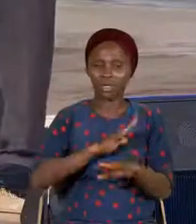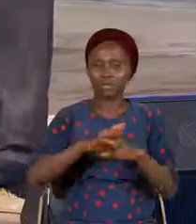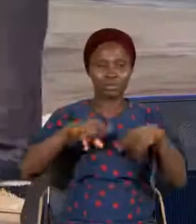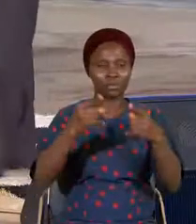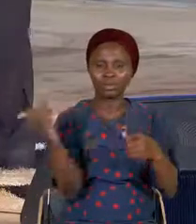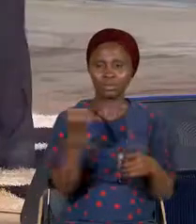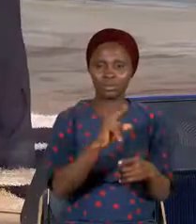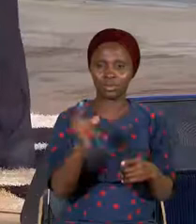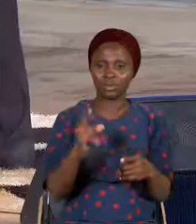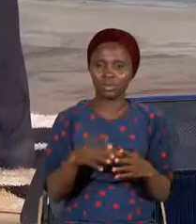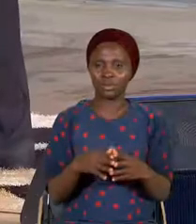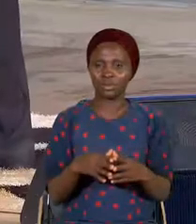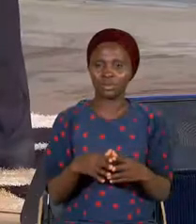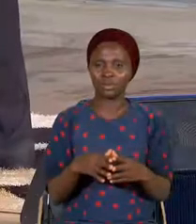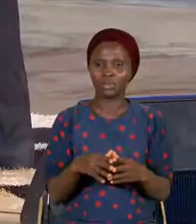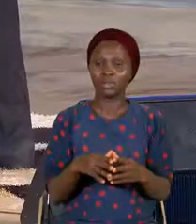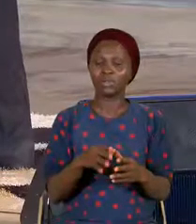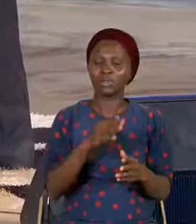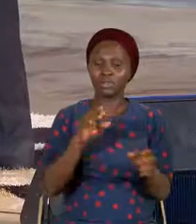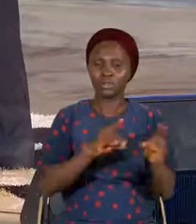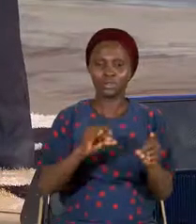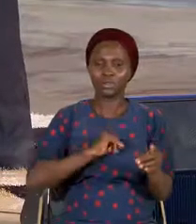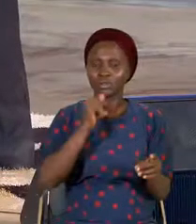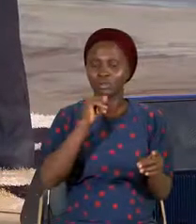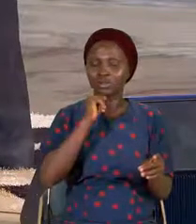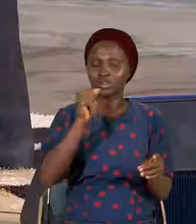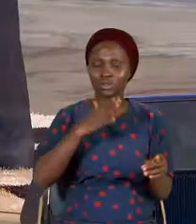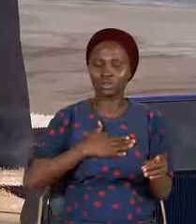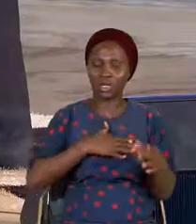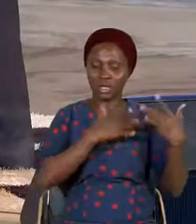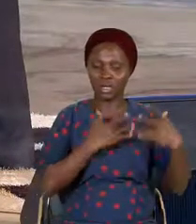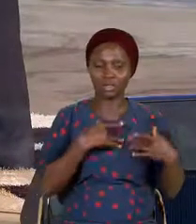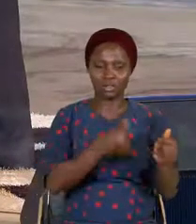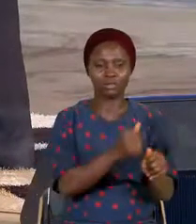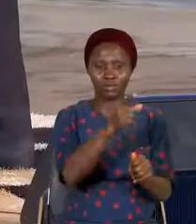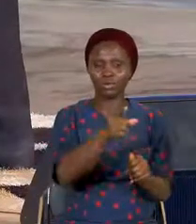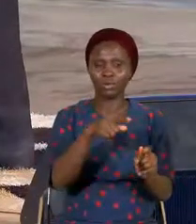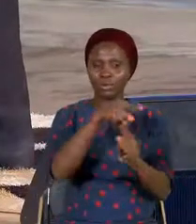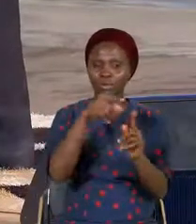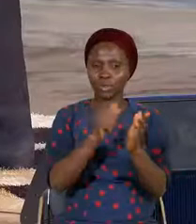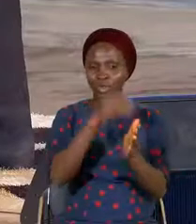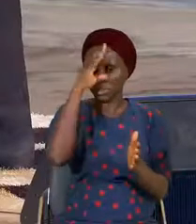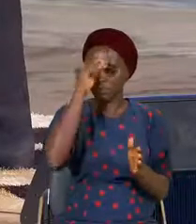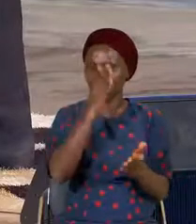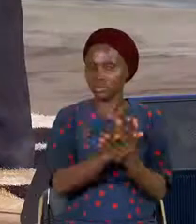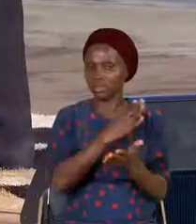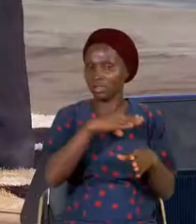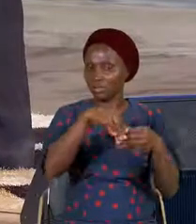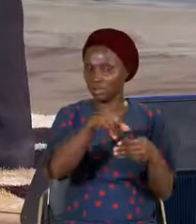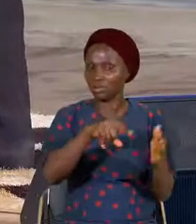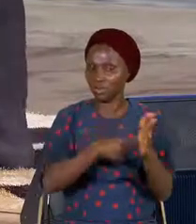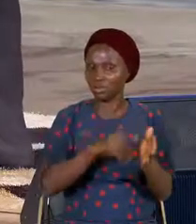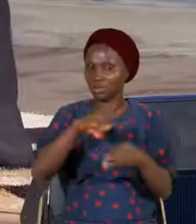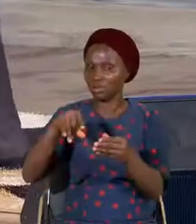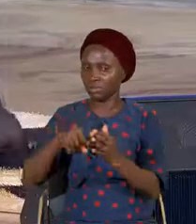nulle part. Mon esprit ne t'est-il pas avec toi? Lorsque cet homme s'est arrêté, il t'a donné ceci